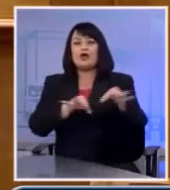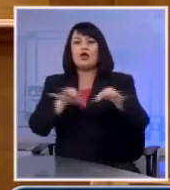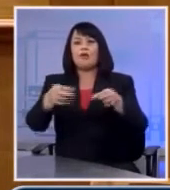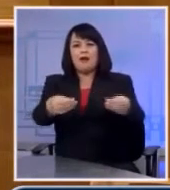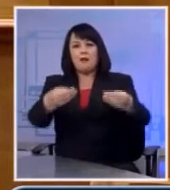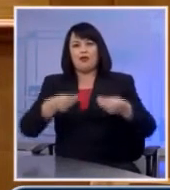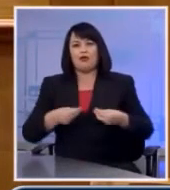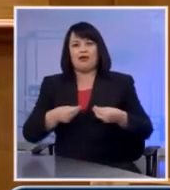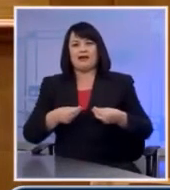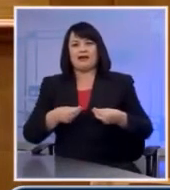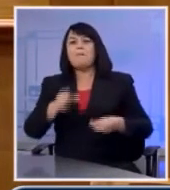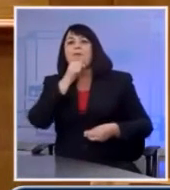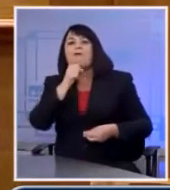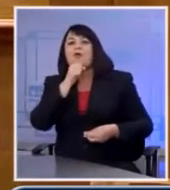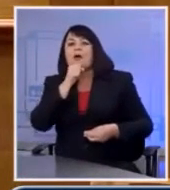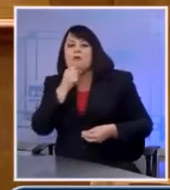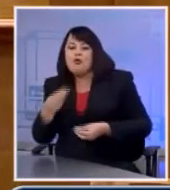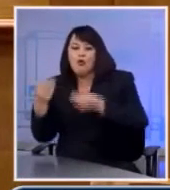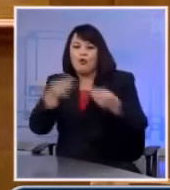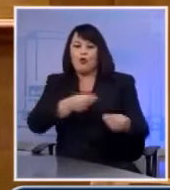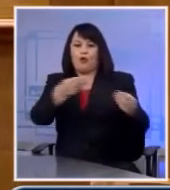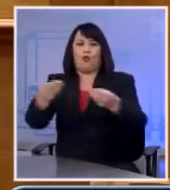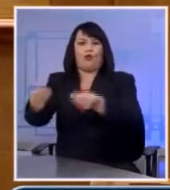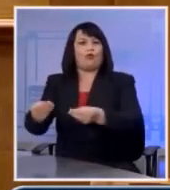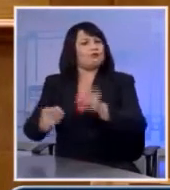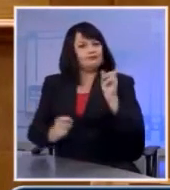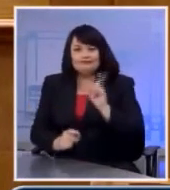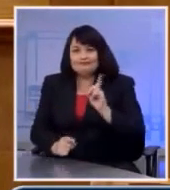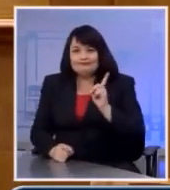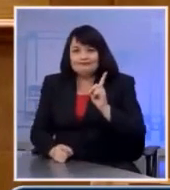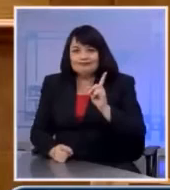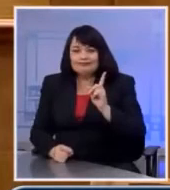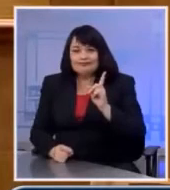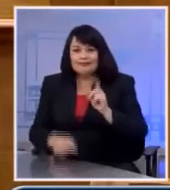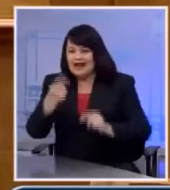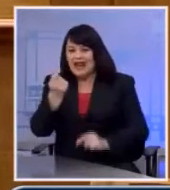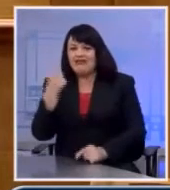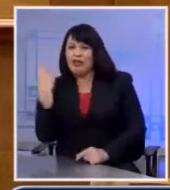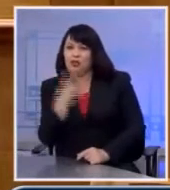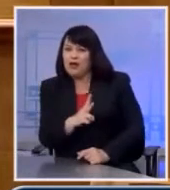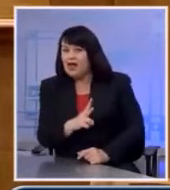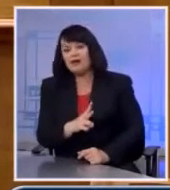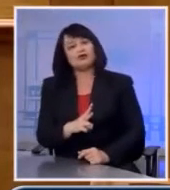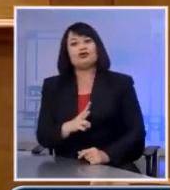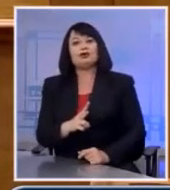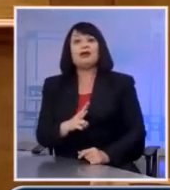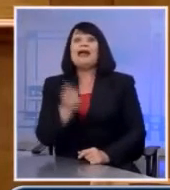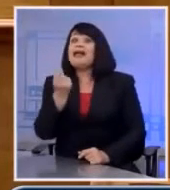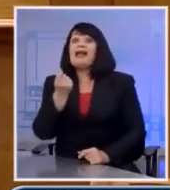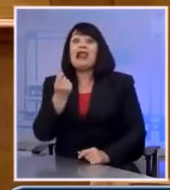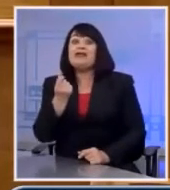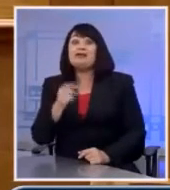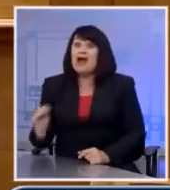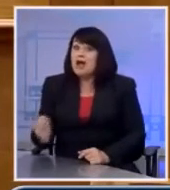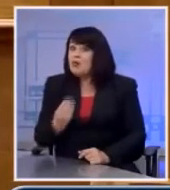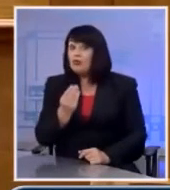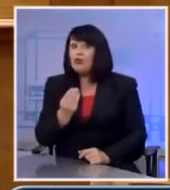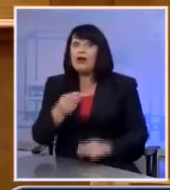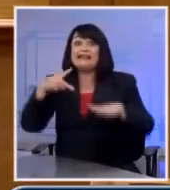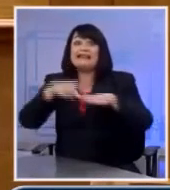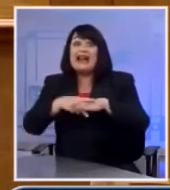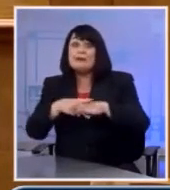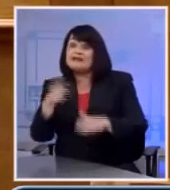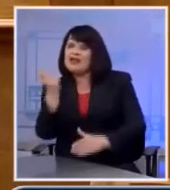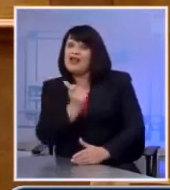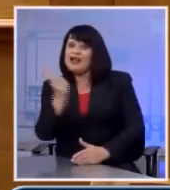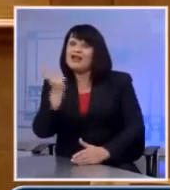από περιουσία των παππούδων σας, των παππούδων του. Δεν είναι κληρονομιά σας αυτά τα χρήματα. Είναι χρήματα τα οποία τα έχετε δανειστεί από τις τράπεζες που